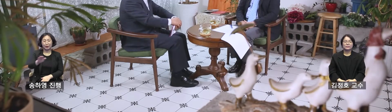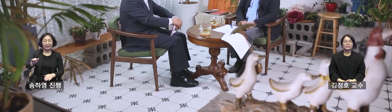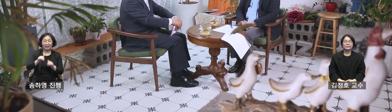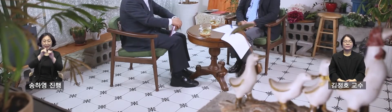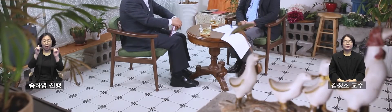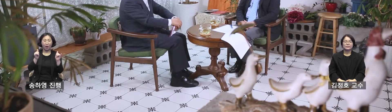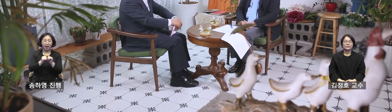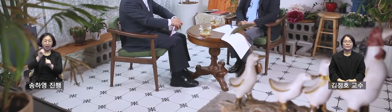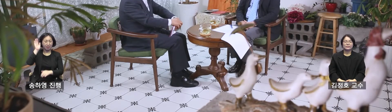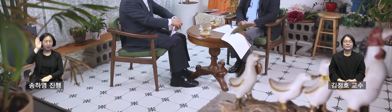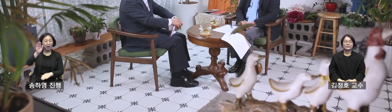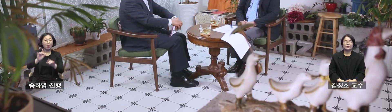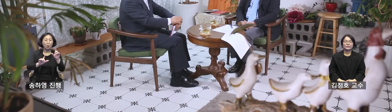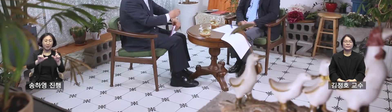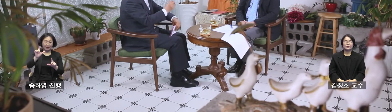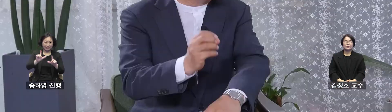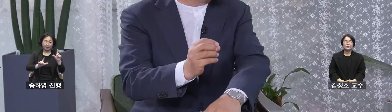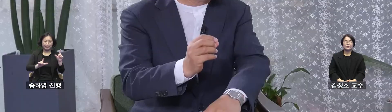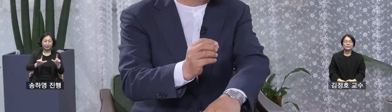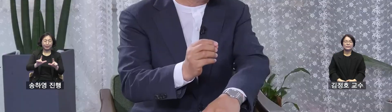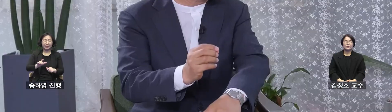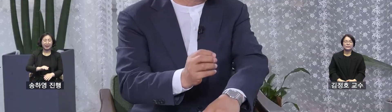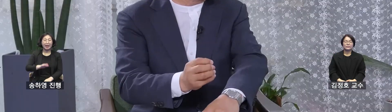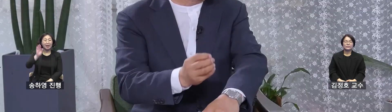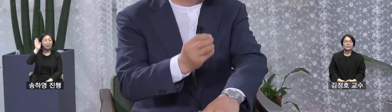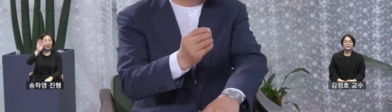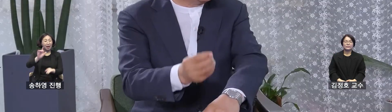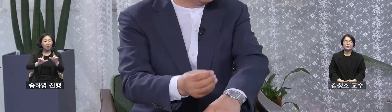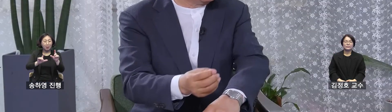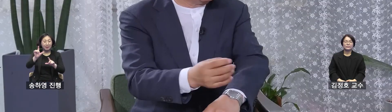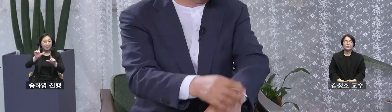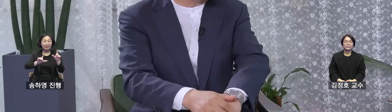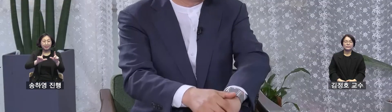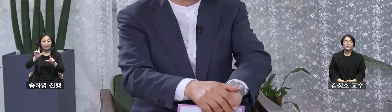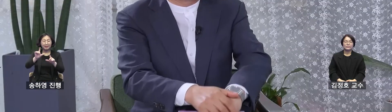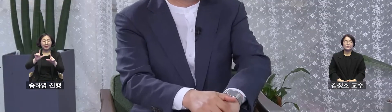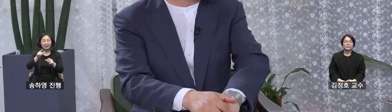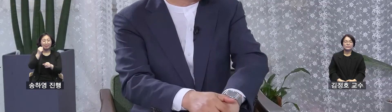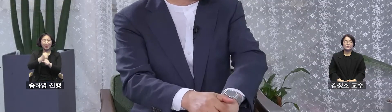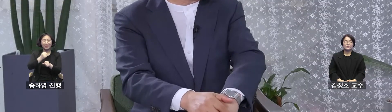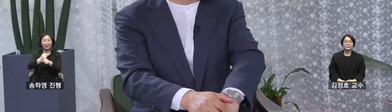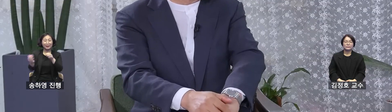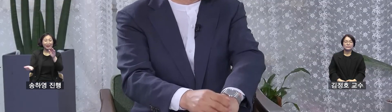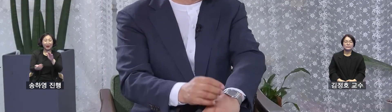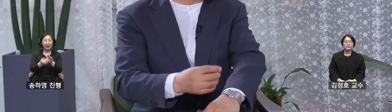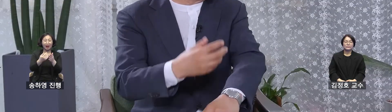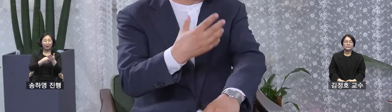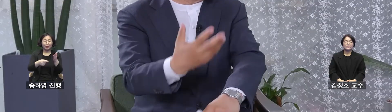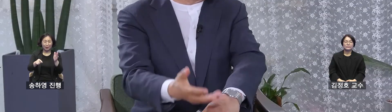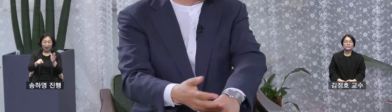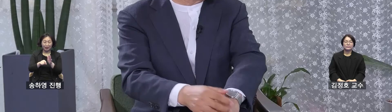모습과 그리고 그 미래 모습을 실현시키는데 교수님께서